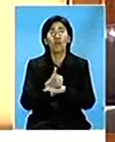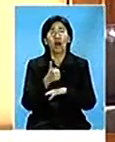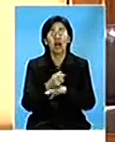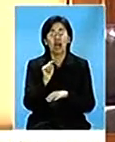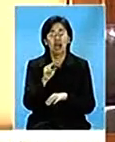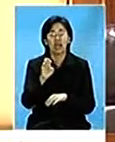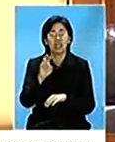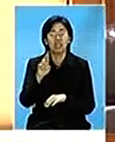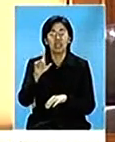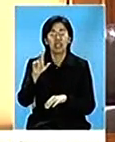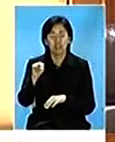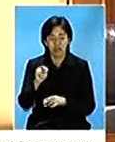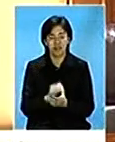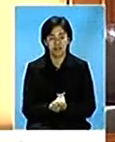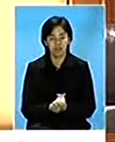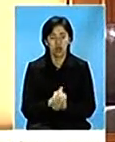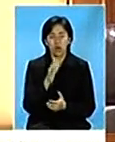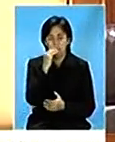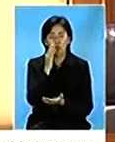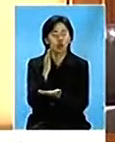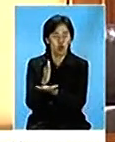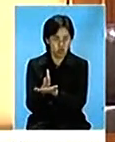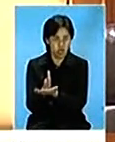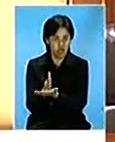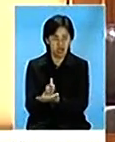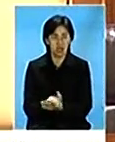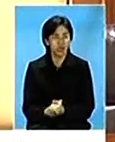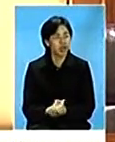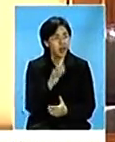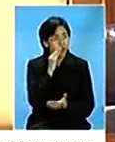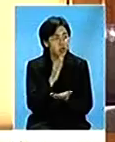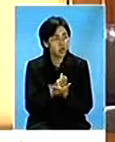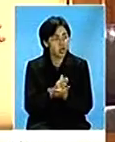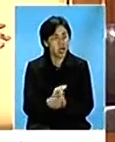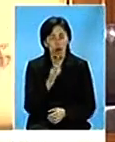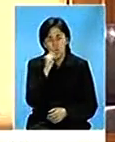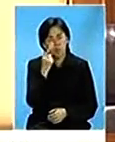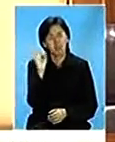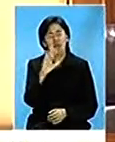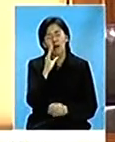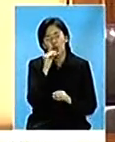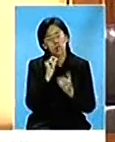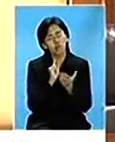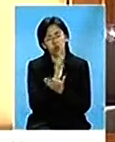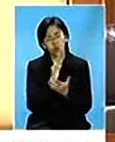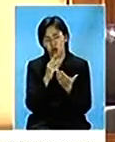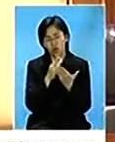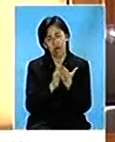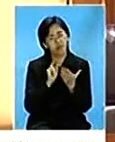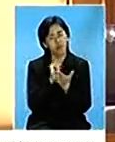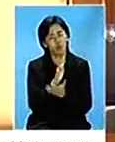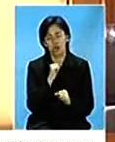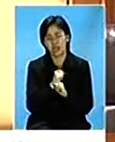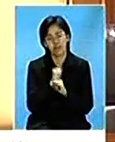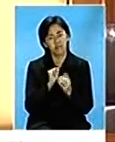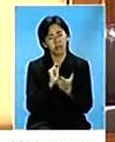ความหวังดีนะฮะท่านต้องหยุดพูดเป็นอันขาดนะท่านอย่าได้บังอาจพูดอย่างนี้เพราะว่ามันไม่ถูกต้องทางวิชาการแล้วก็ไม่ถูกอะไรเลยสักอย่